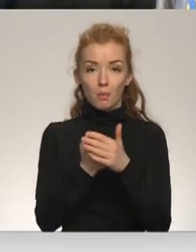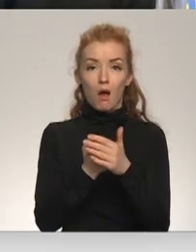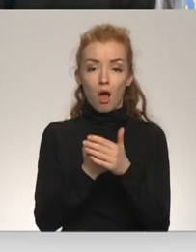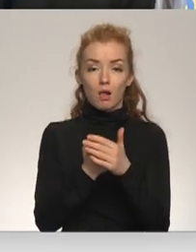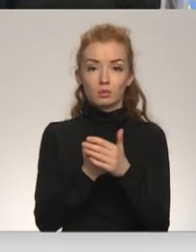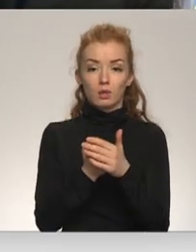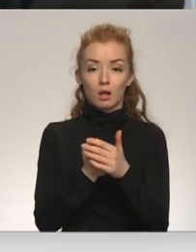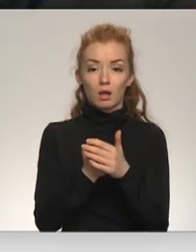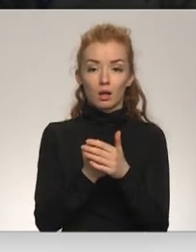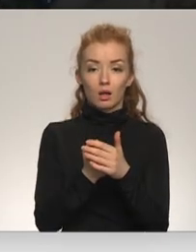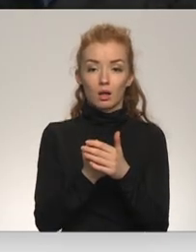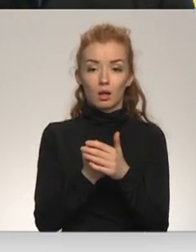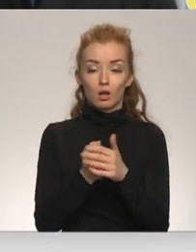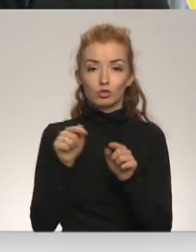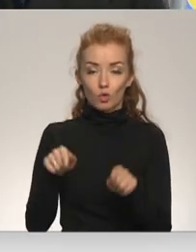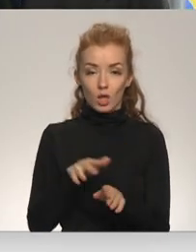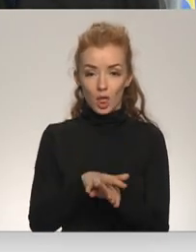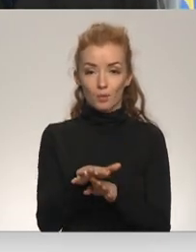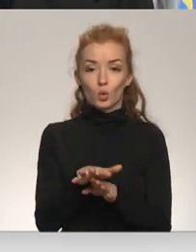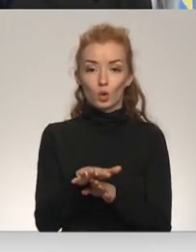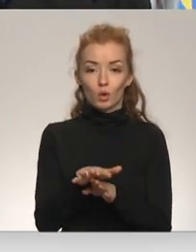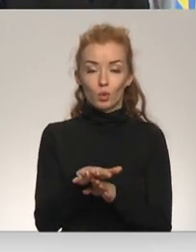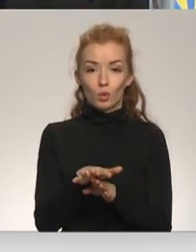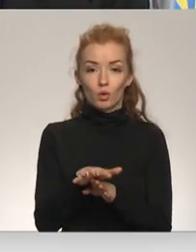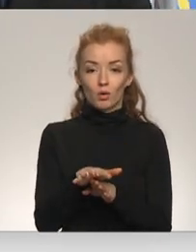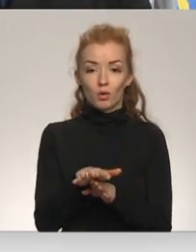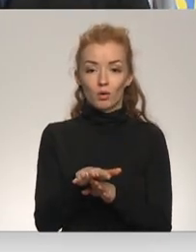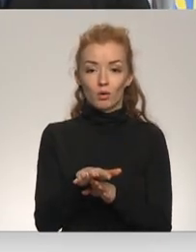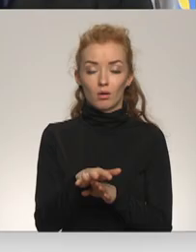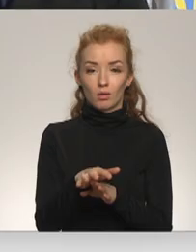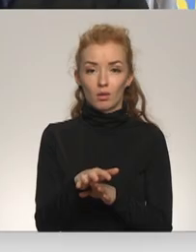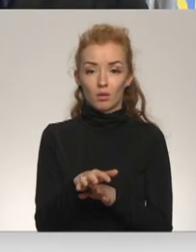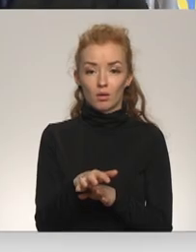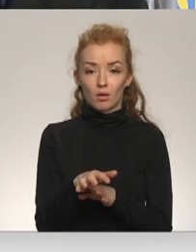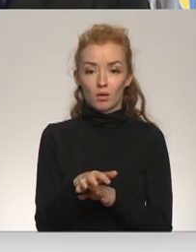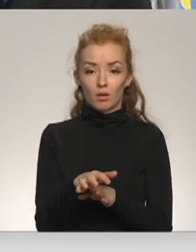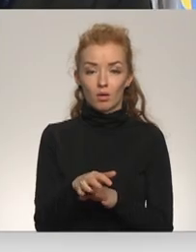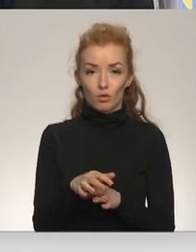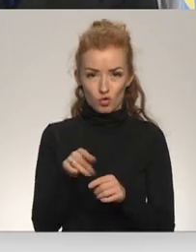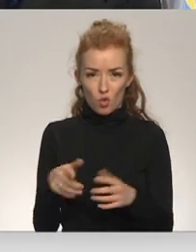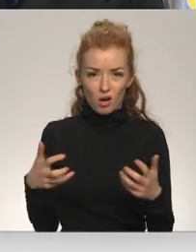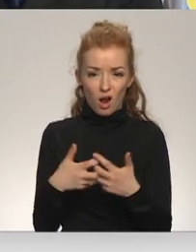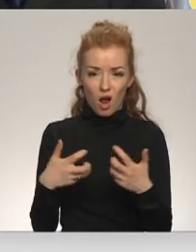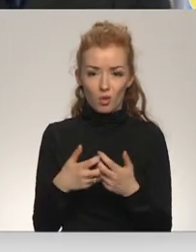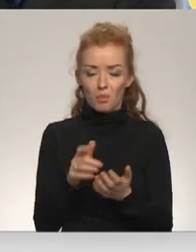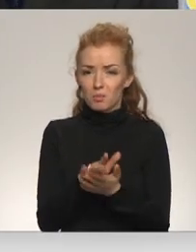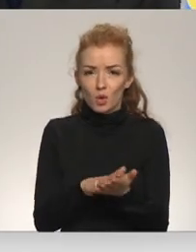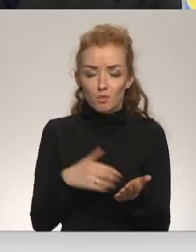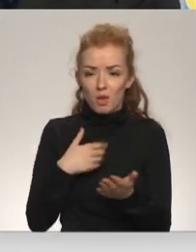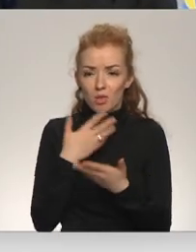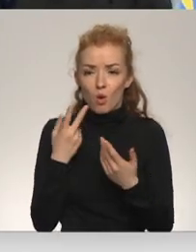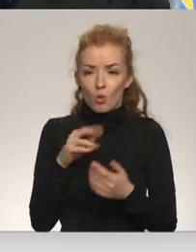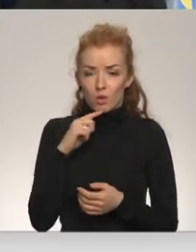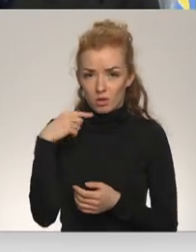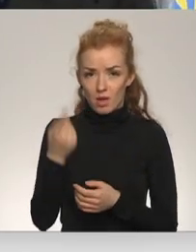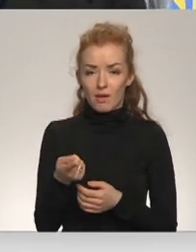šo iebrukumu, jā, bet liels vilcēnos kāru, jā, nu, piedodiet, man nav ko teikt,